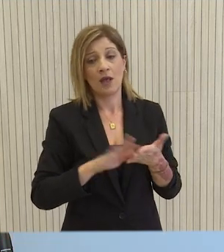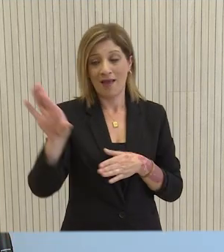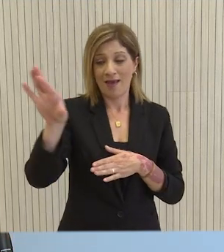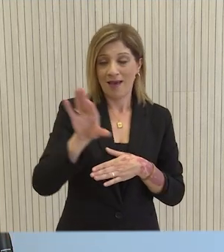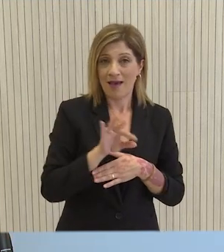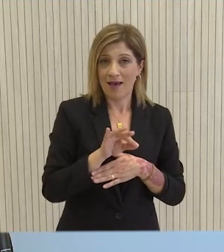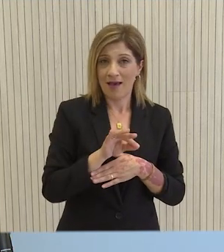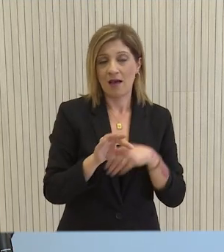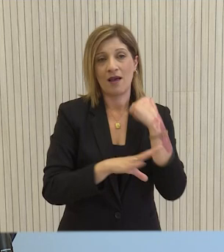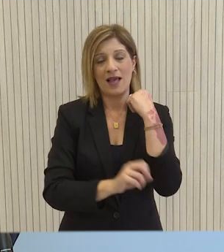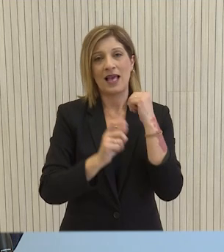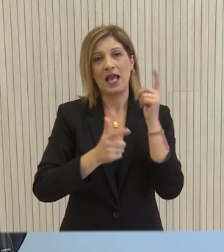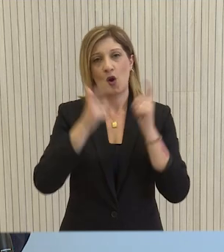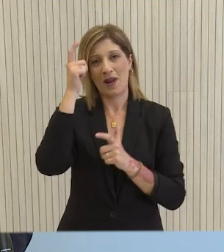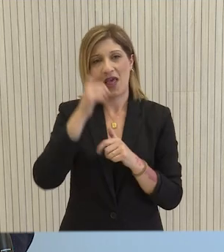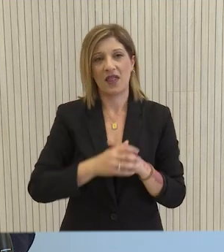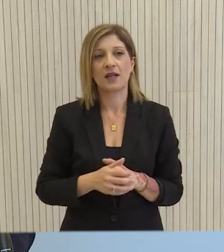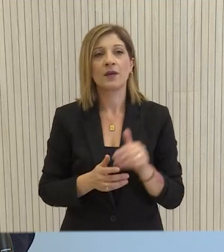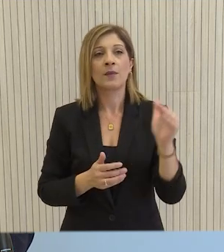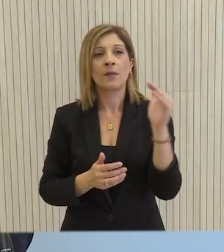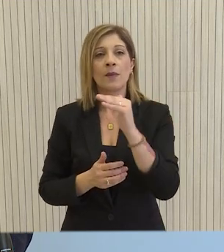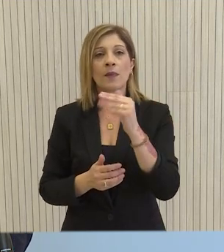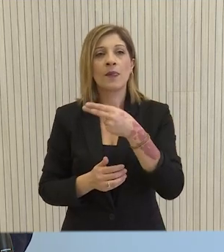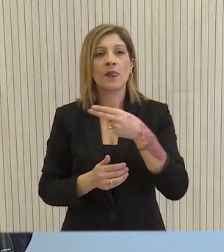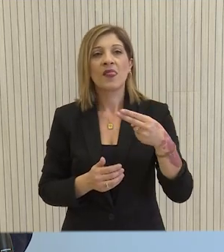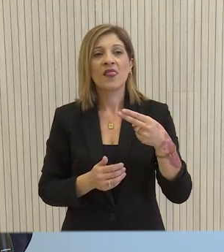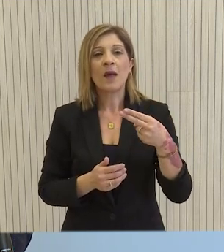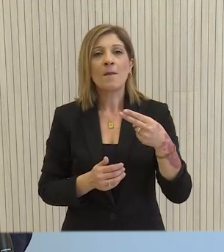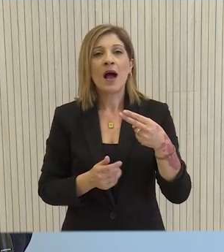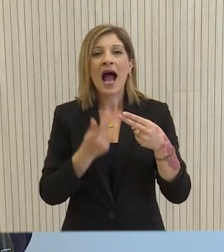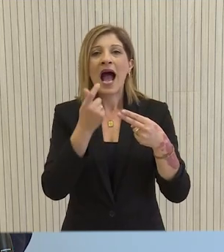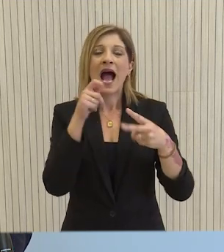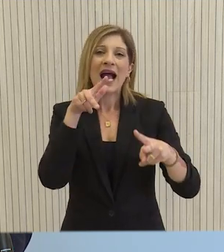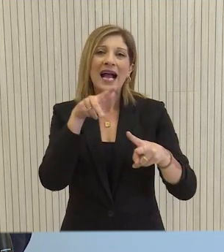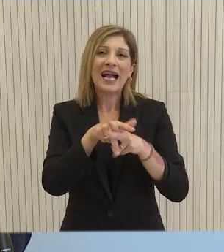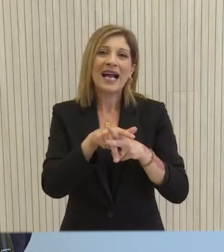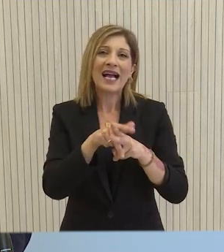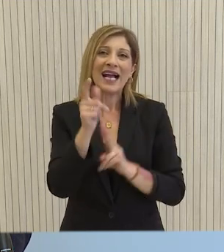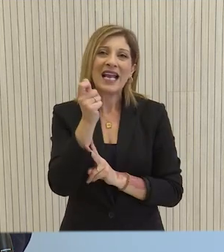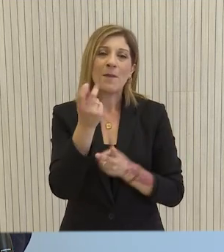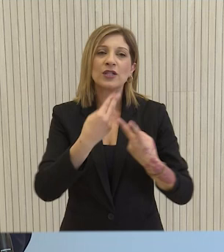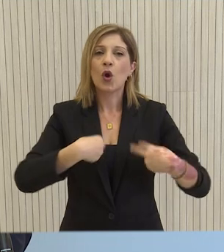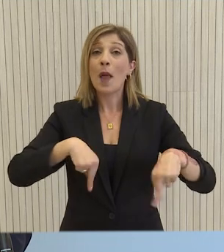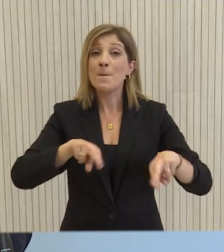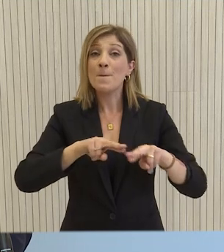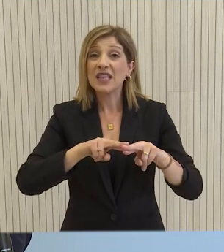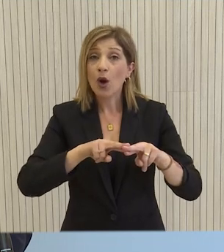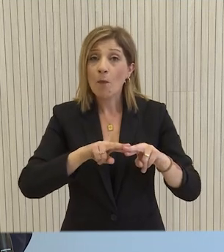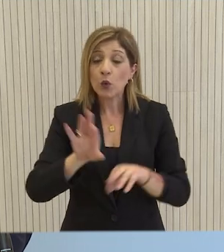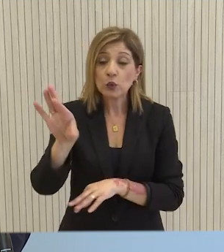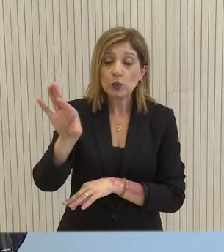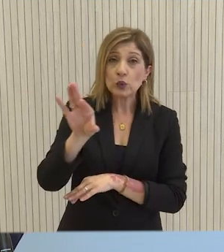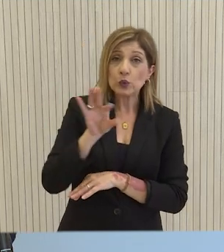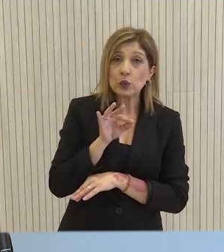απεσταλμένου από πλευράς του Γενικού Γραμματέα. Και πώς γίνεται το θέμα του Οικονομικού Επιτρόπου, ο Πρόεδρος έχει μια τέτοια υπόψη που το έχει περιπτώσει, γιατί